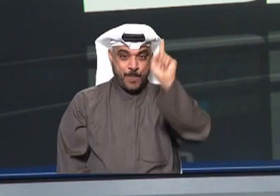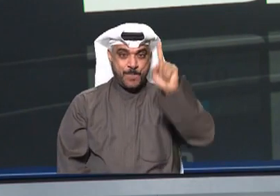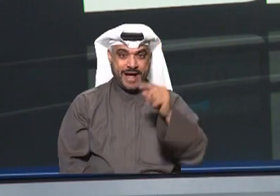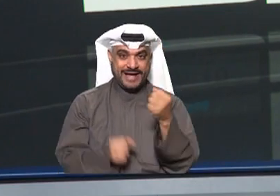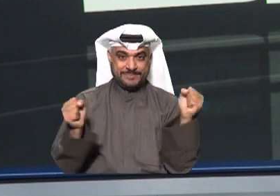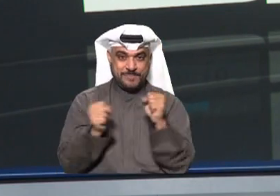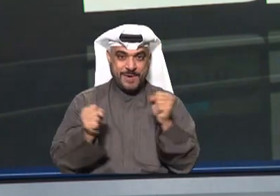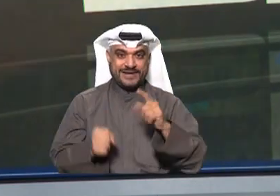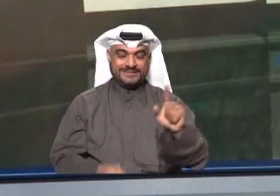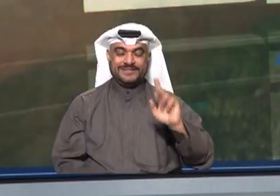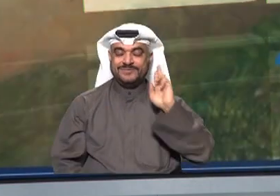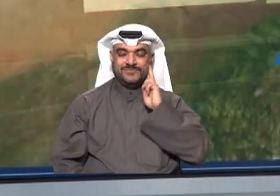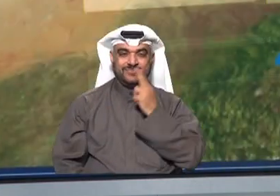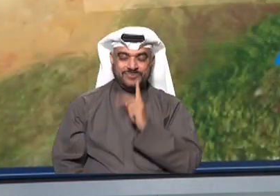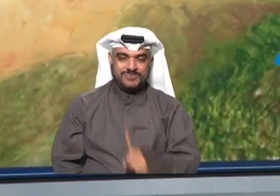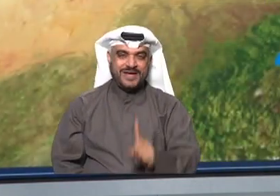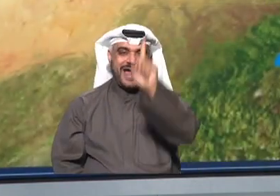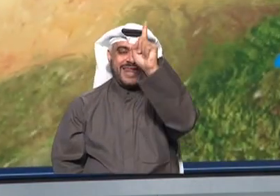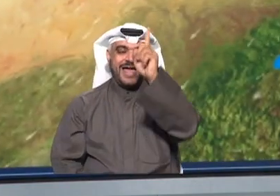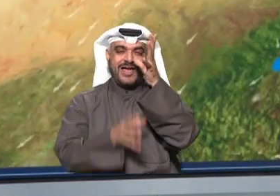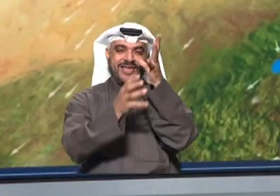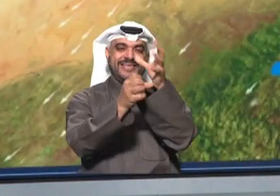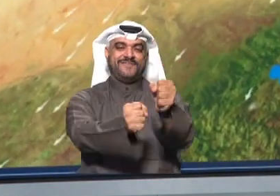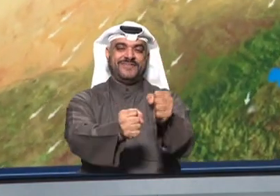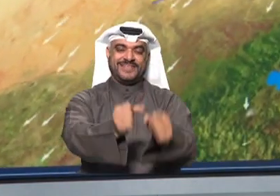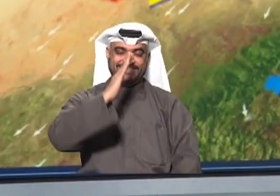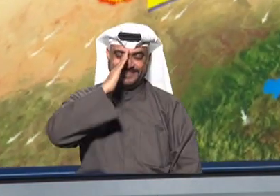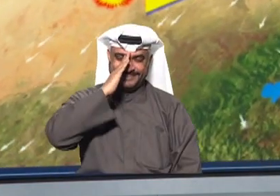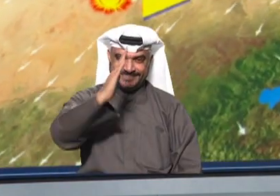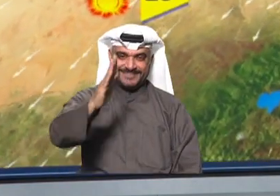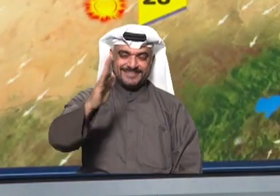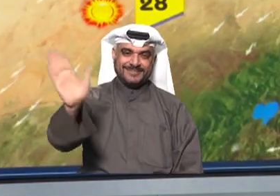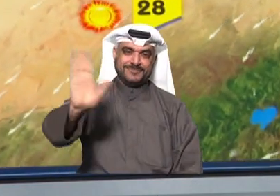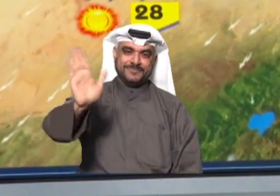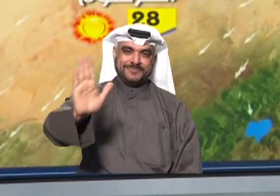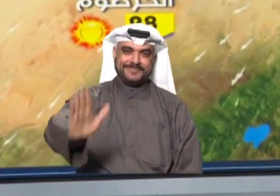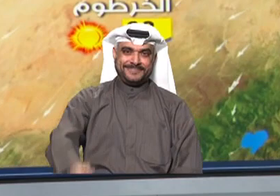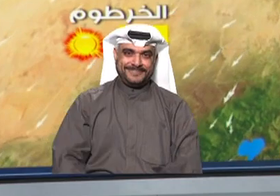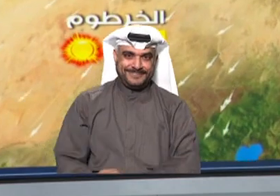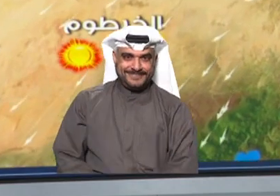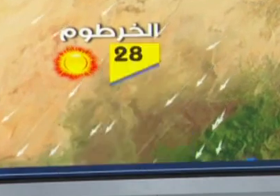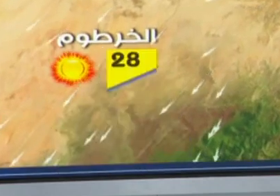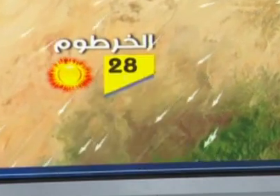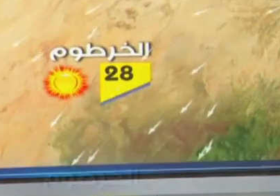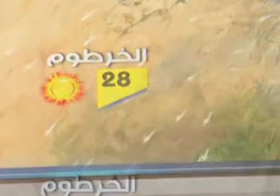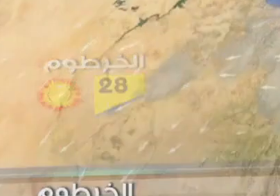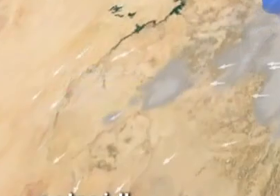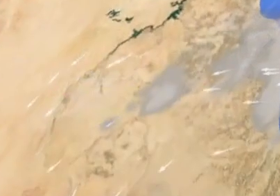مستمرة، نشاطنا الجوية تنتهي، ولكن بعد درجات الحرارة للعواصم والمدن حول العالم